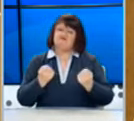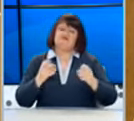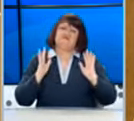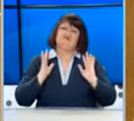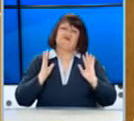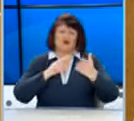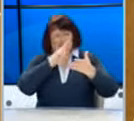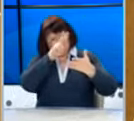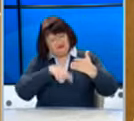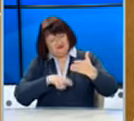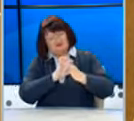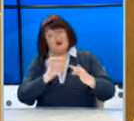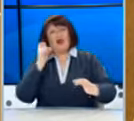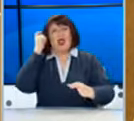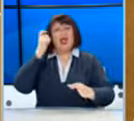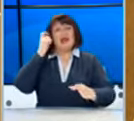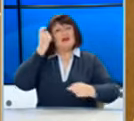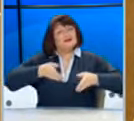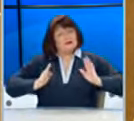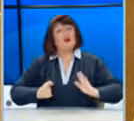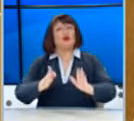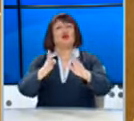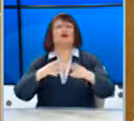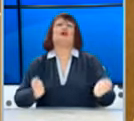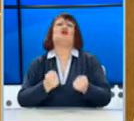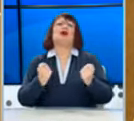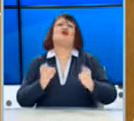ότι το δρομολογήσανε και το υλοποιούν.